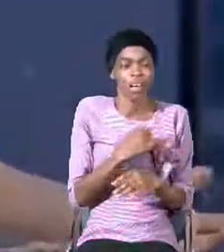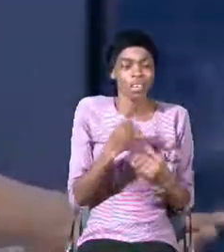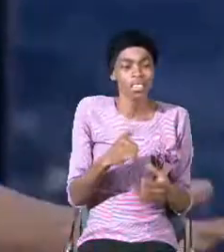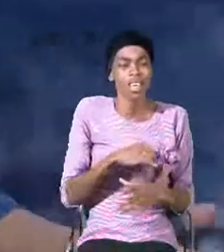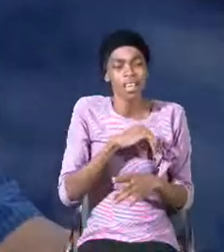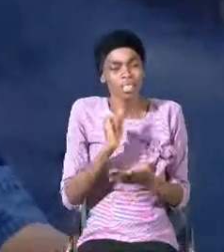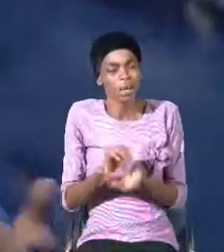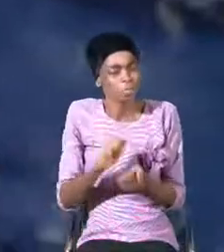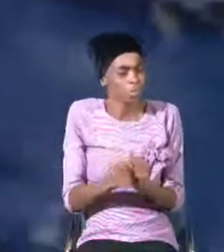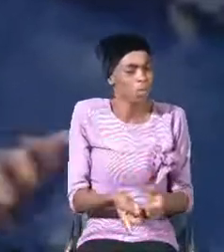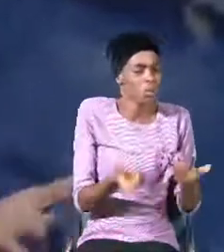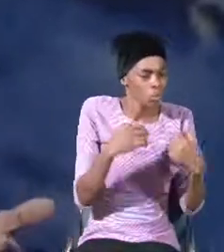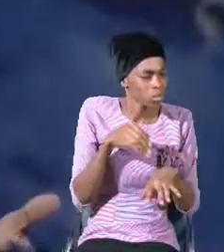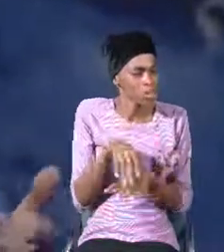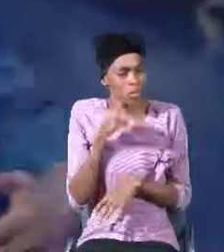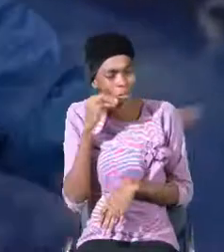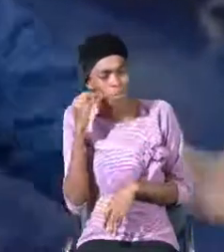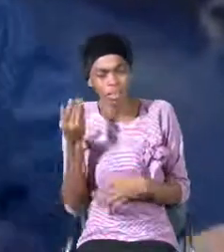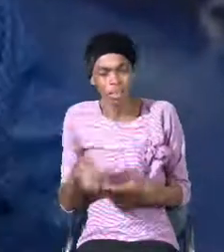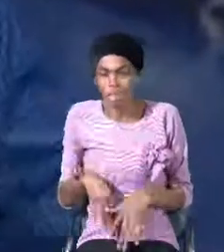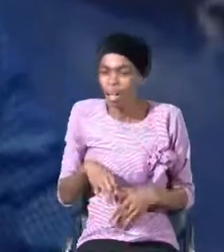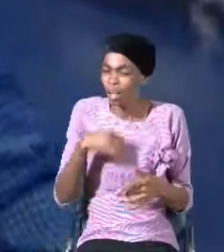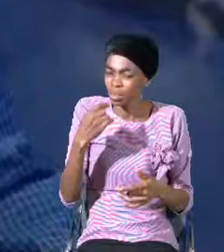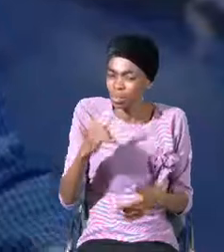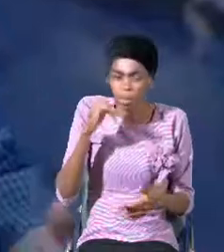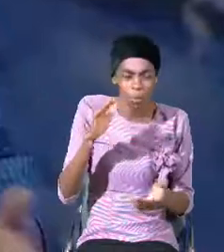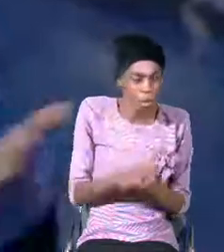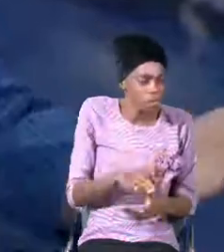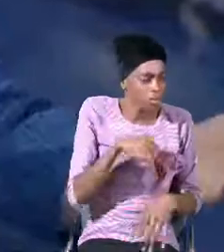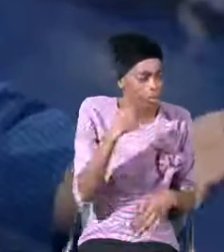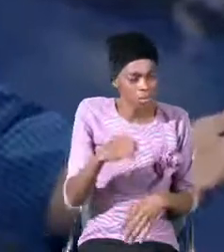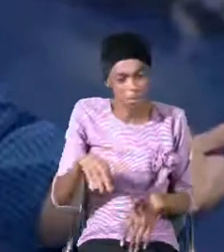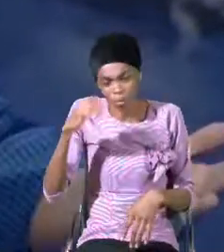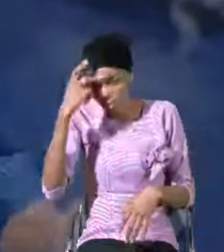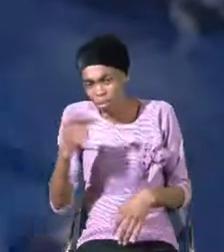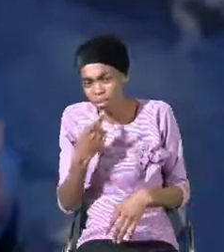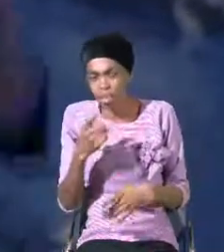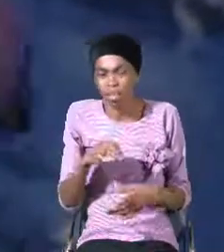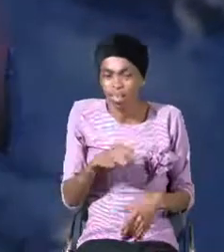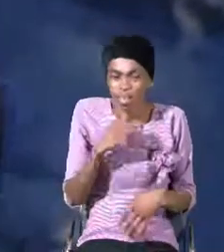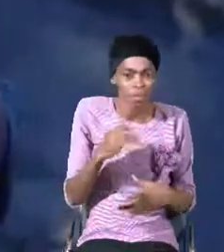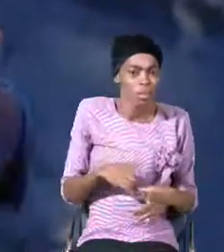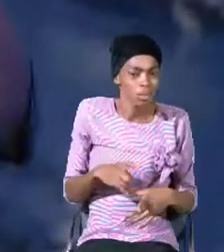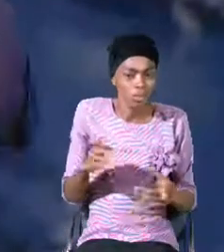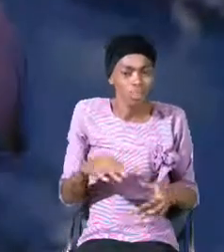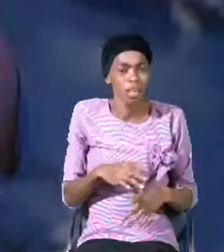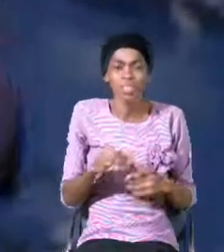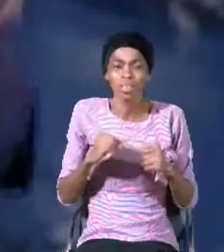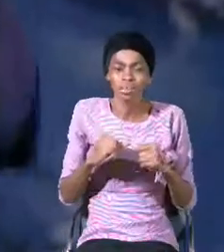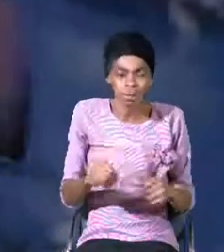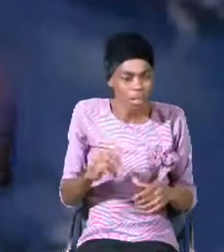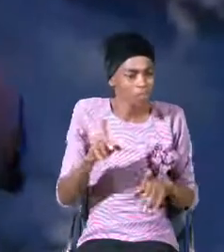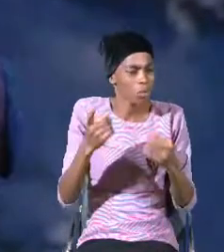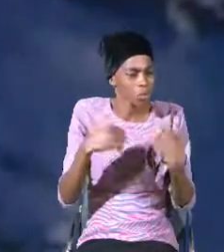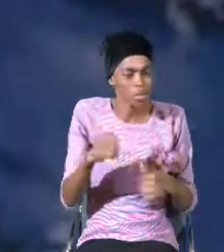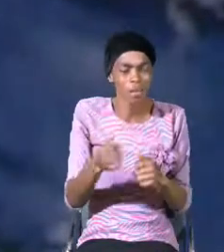c'est simplement que les problèmes viennent pour moi, entre moi et mon épouse, entre moi et mes parents. On n'arrive plus à s'entendre. Et